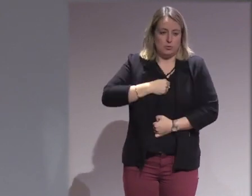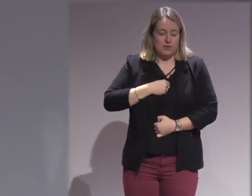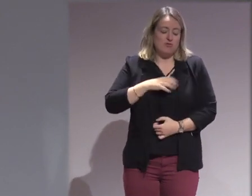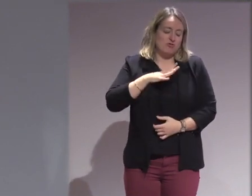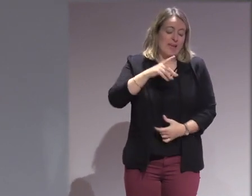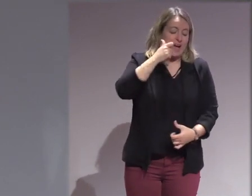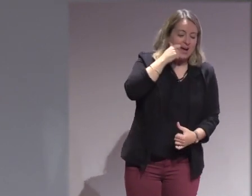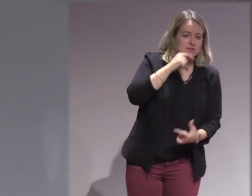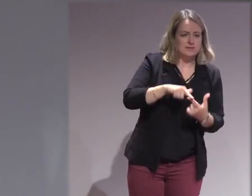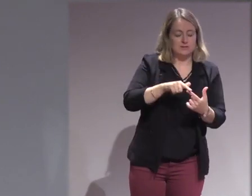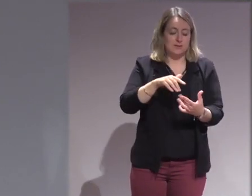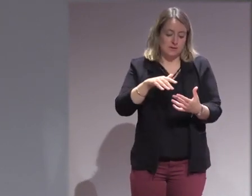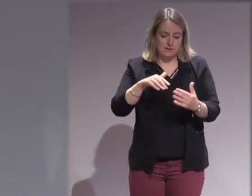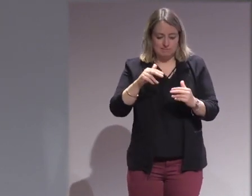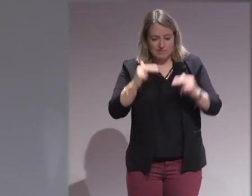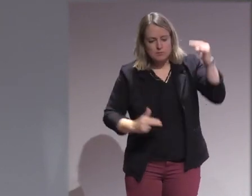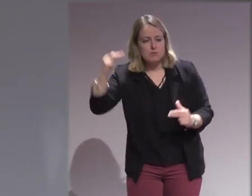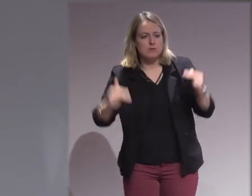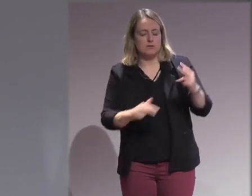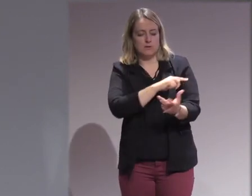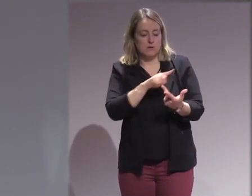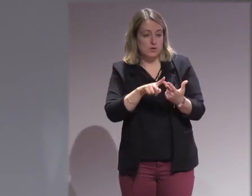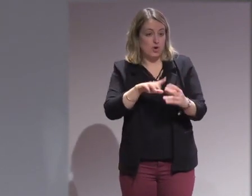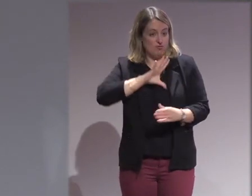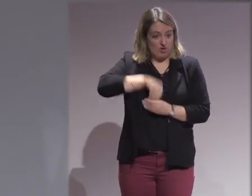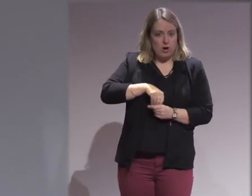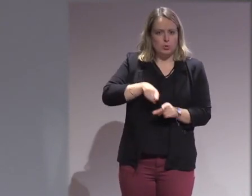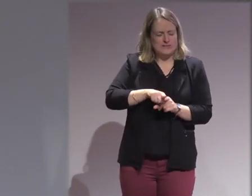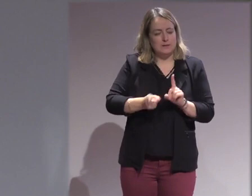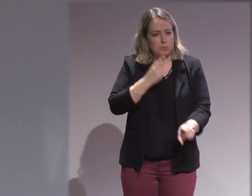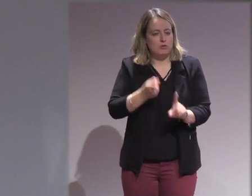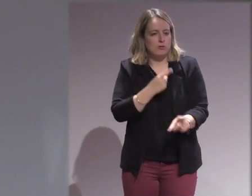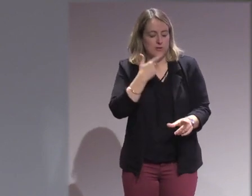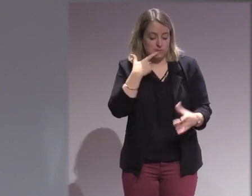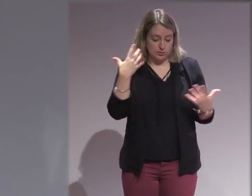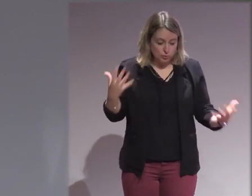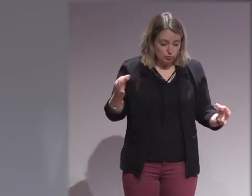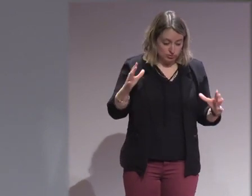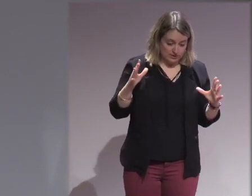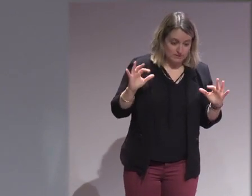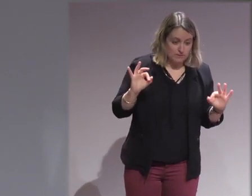genre, entre autres choses. Et en fait, la classe a un impact. Notre capital